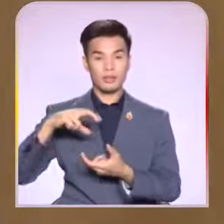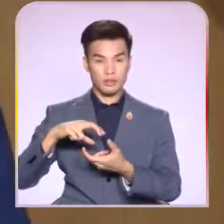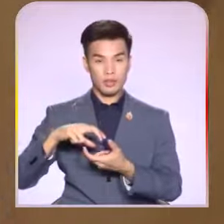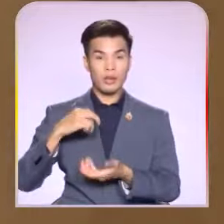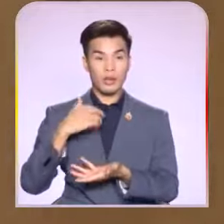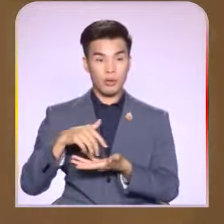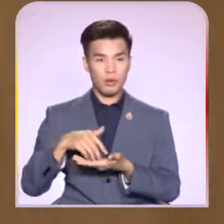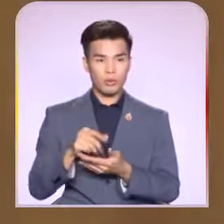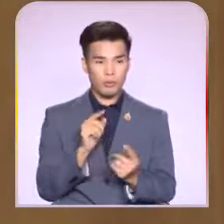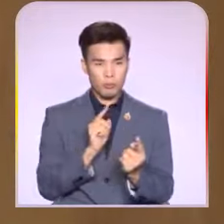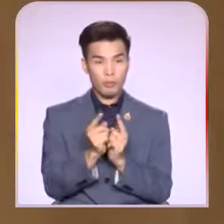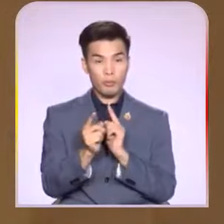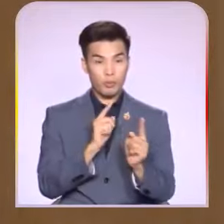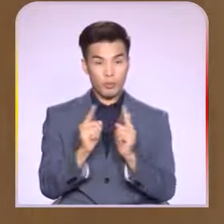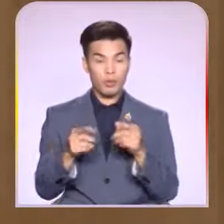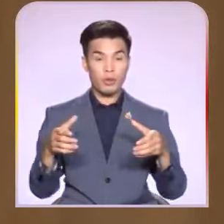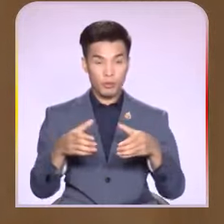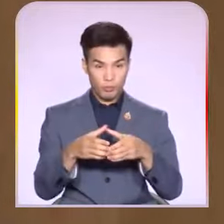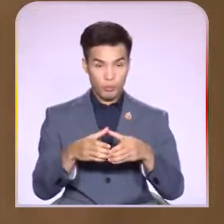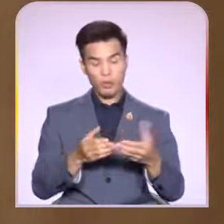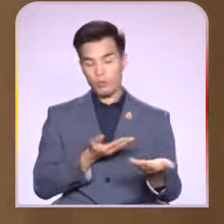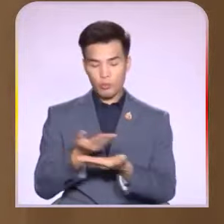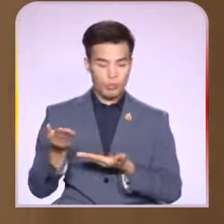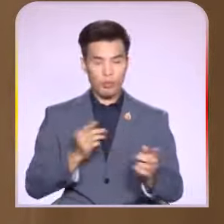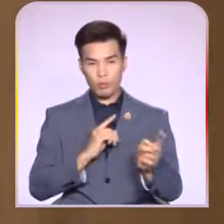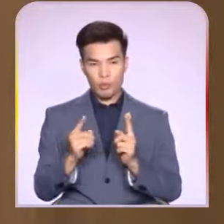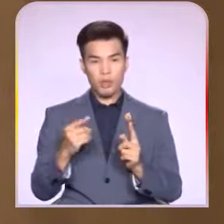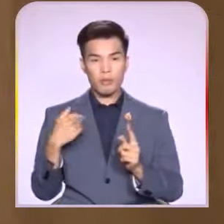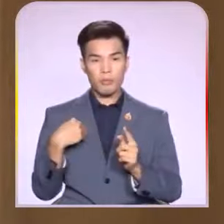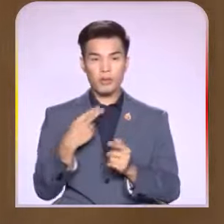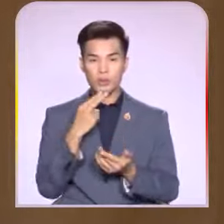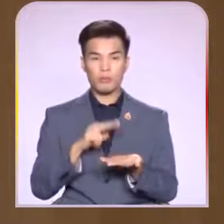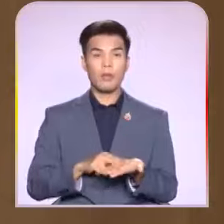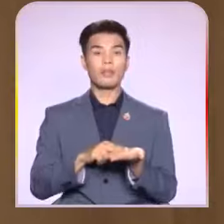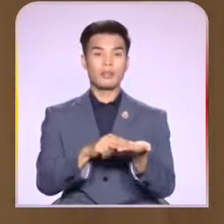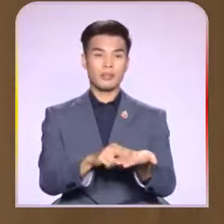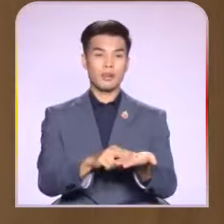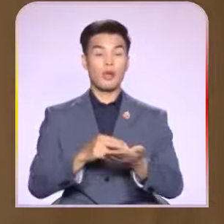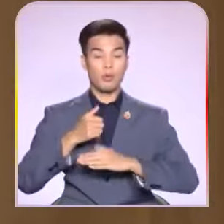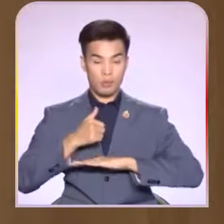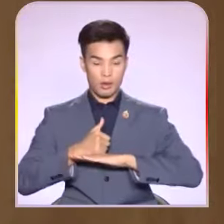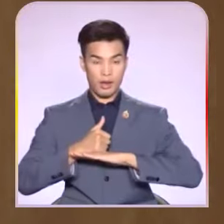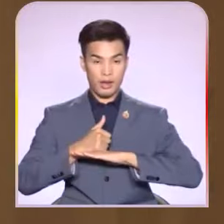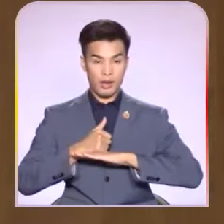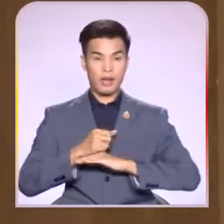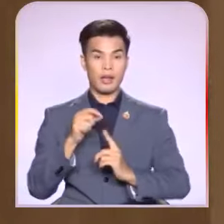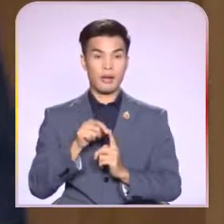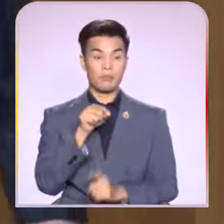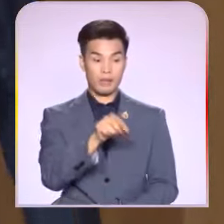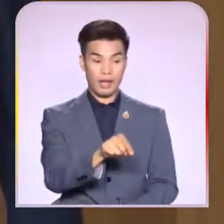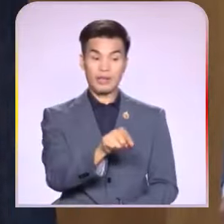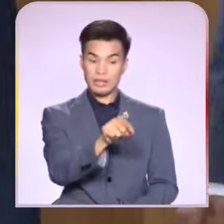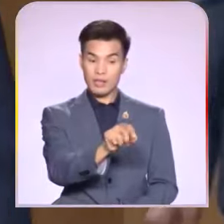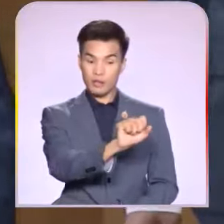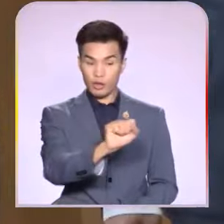อกว่าจากการได้พูดคุยกันในพรรคเนี่ยนะคะก็มีเหมือนกับส่งหนังสือเสนอให้หัวหน้าพรรคเนี่ยมีคำสั่งให้นายส